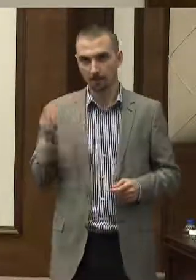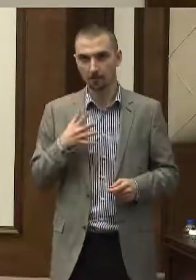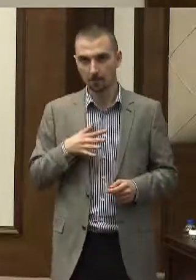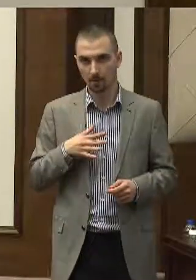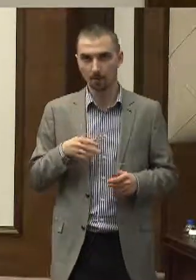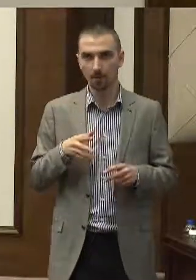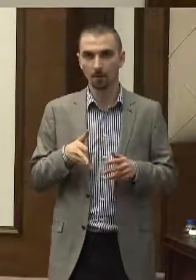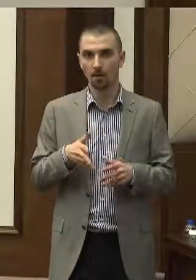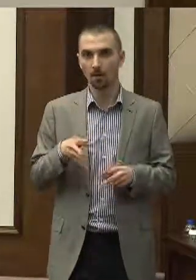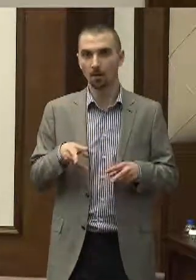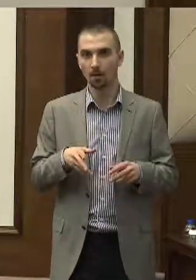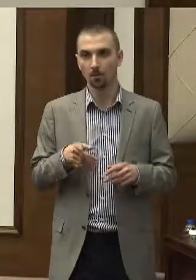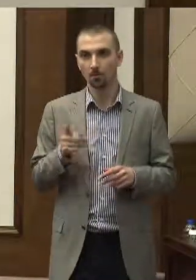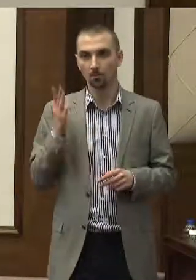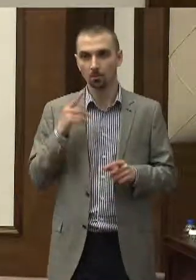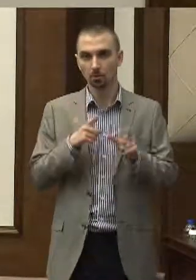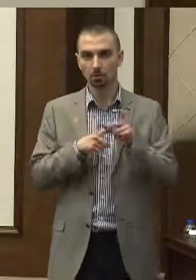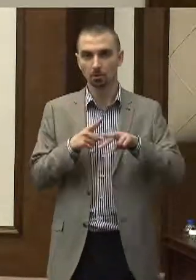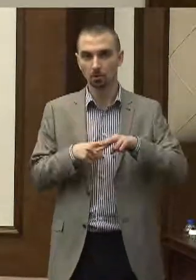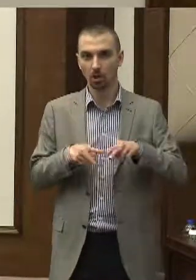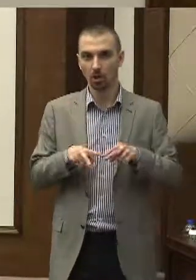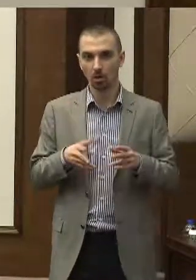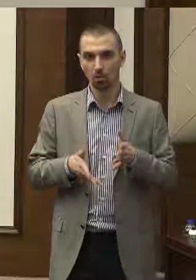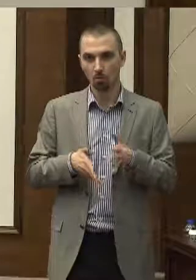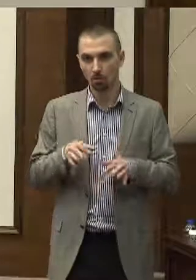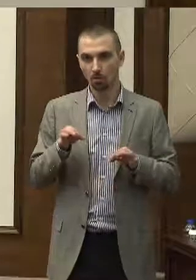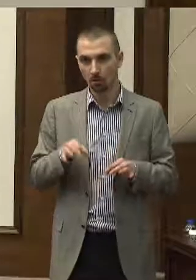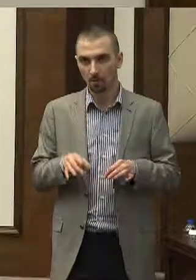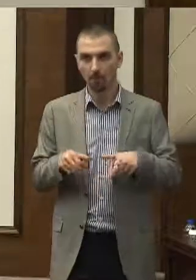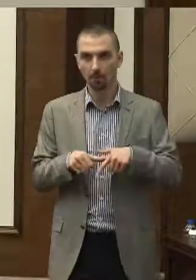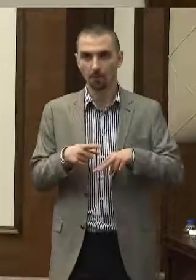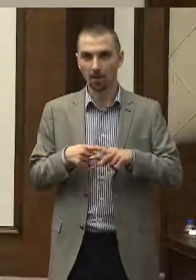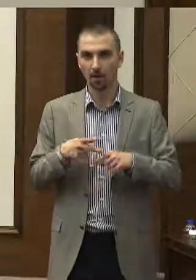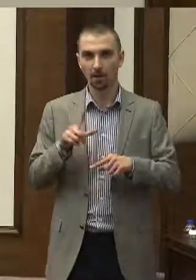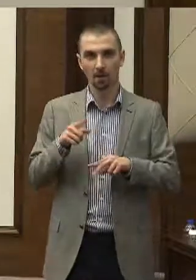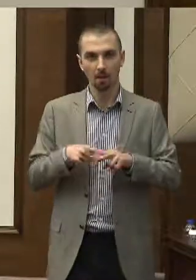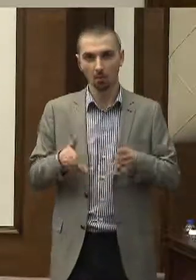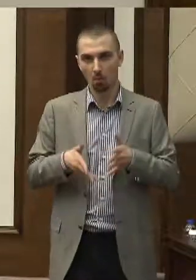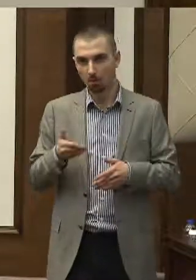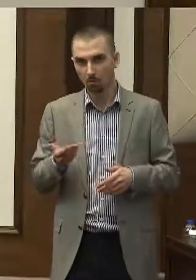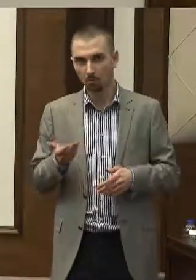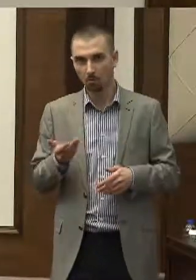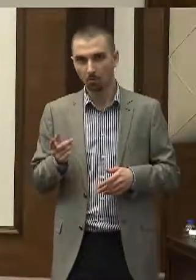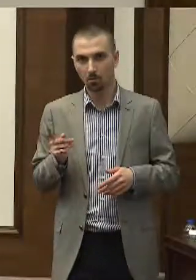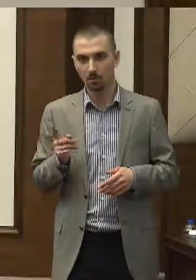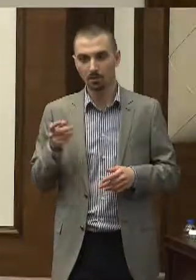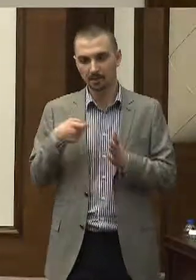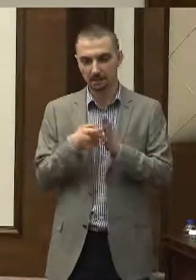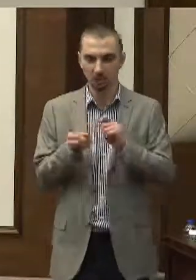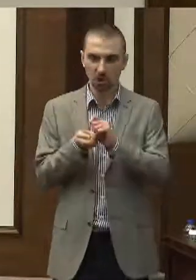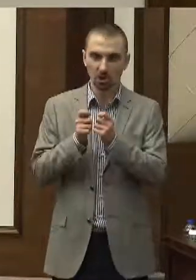Mahallesi Fatih, önceki ismi Çam Sokağı, şimdiki ismi Fazlı Sokağı, önerilen isim Çam 5